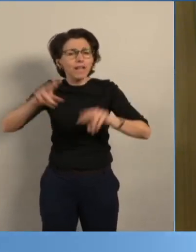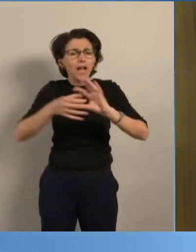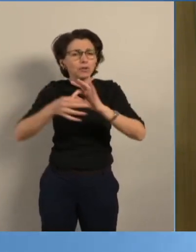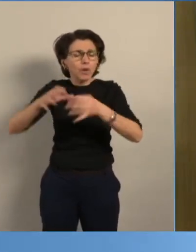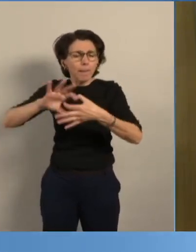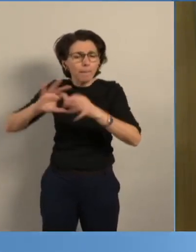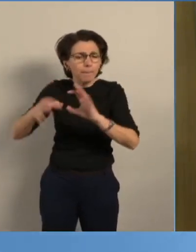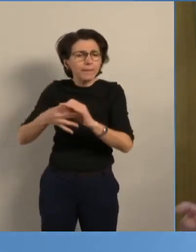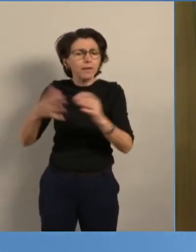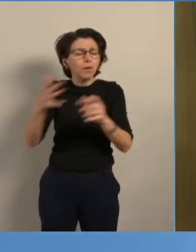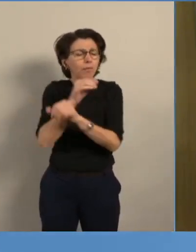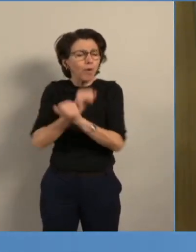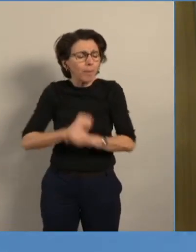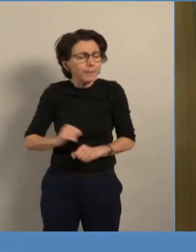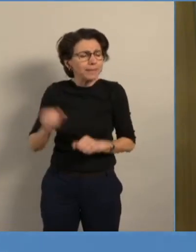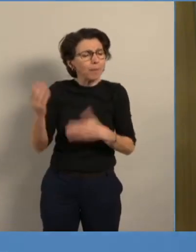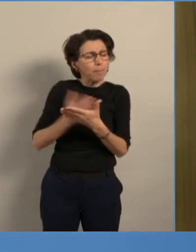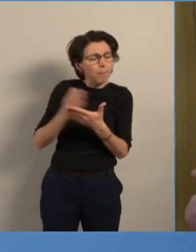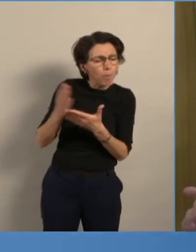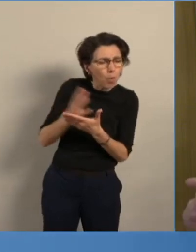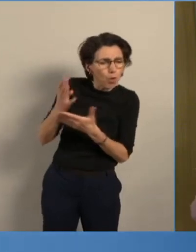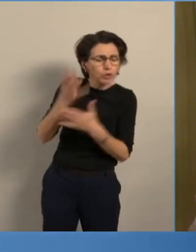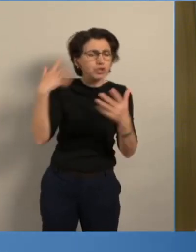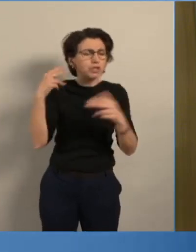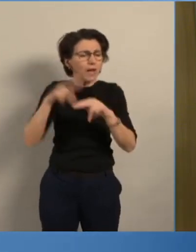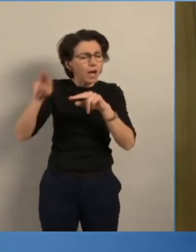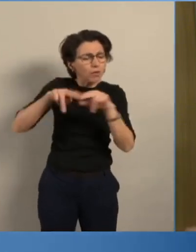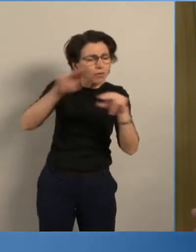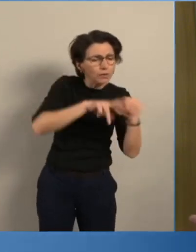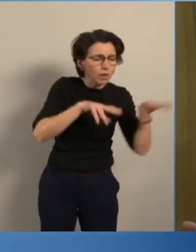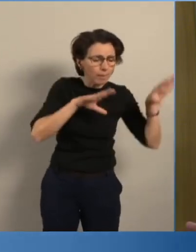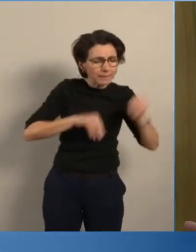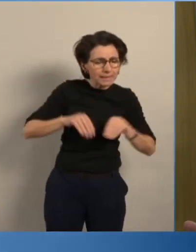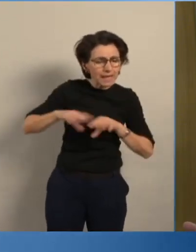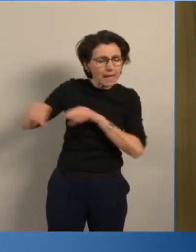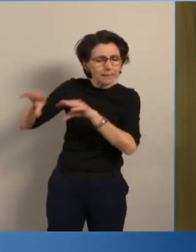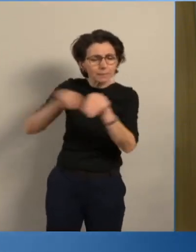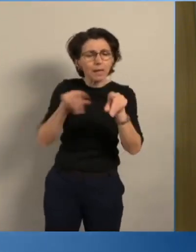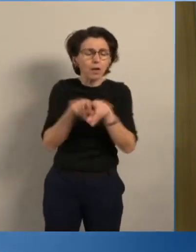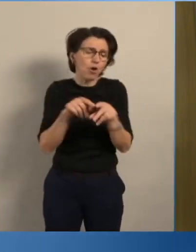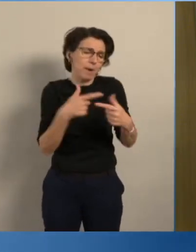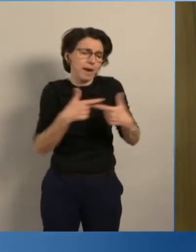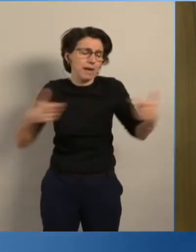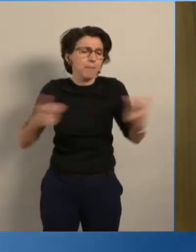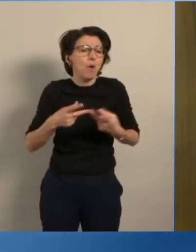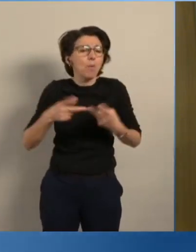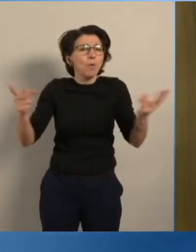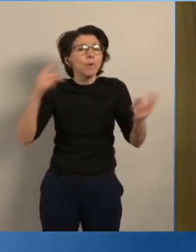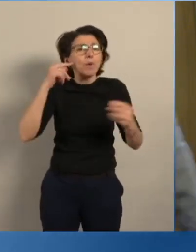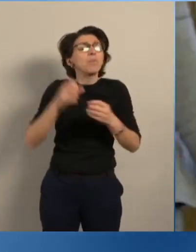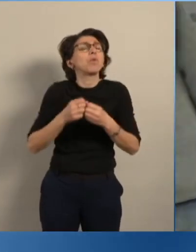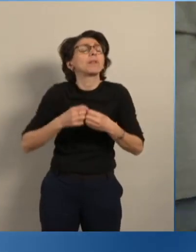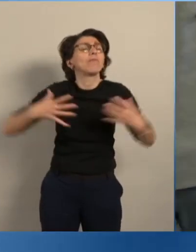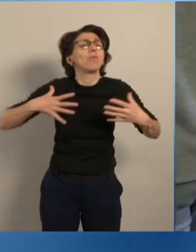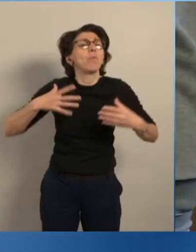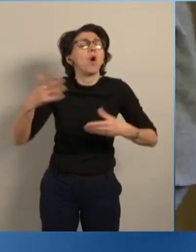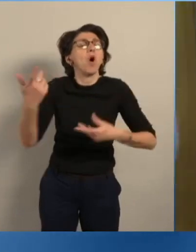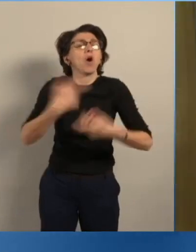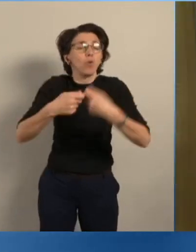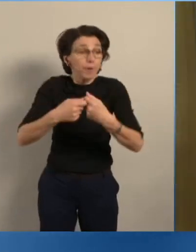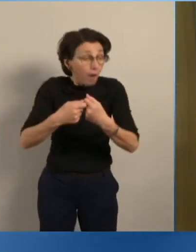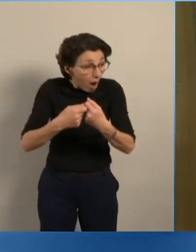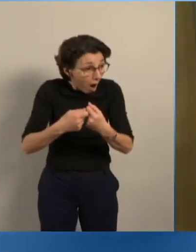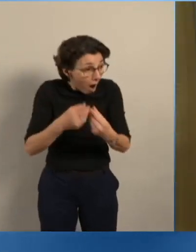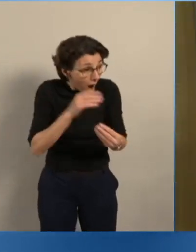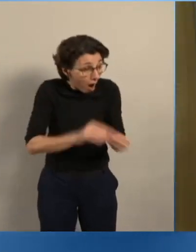l'habitat, des espaces et équipements publics et du développement économique. » Alors là, vous manquez pas d'air. La réalité